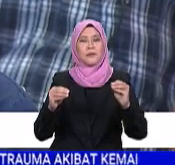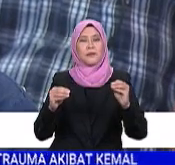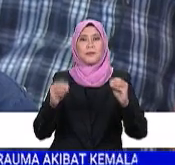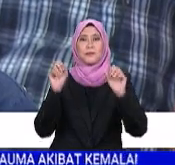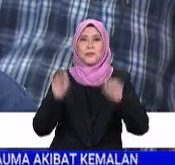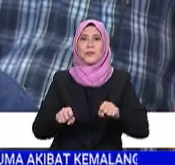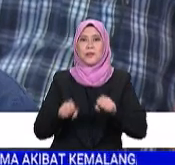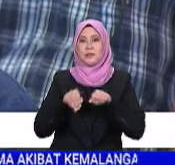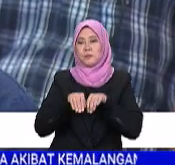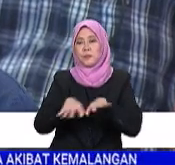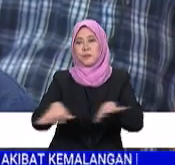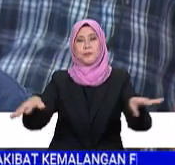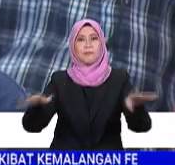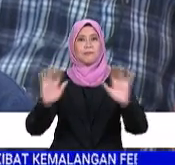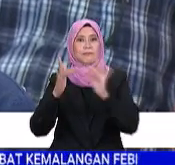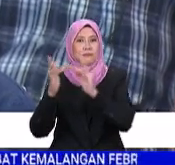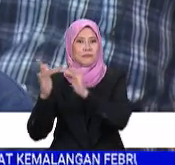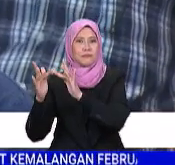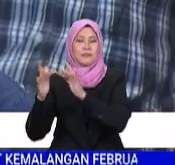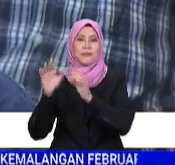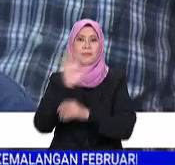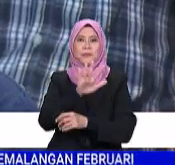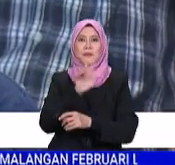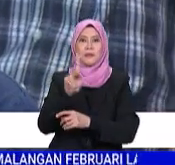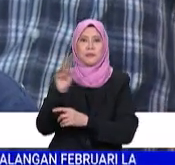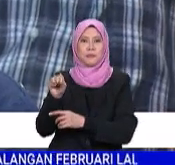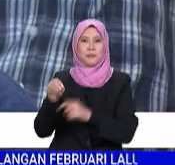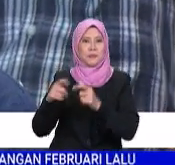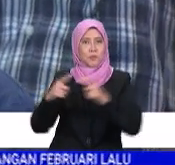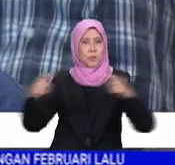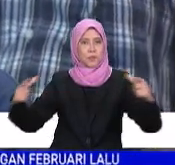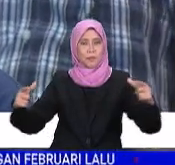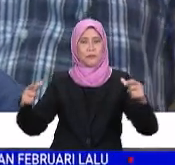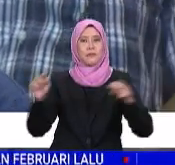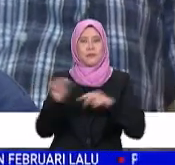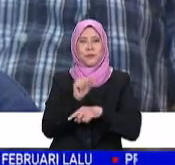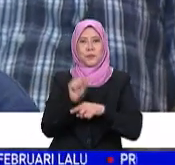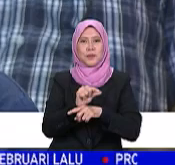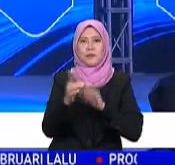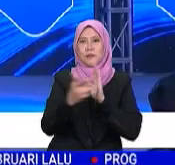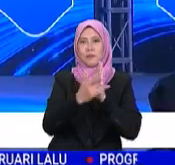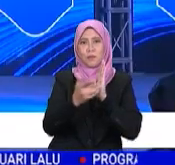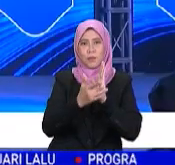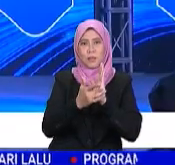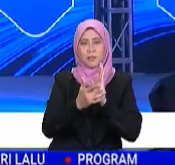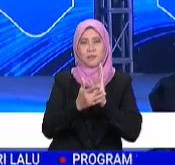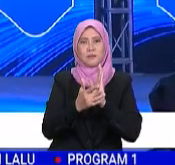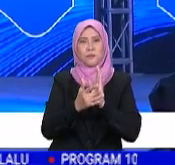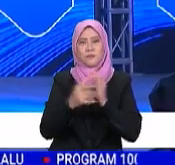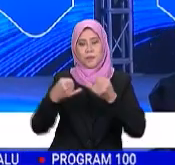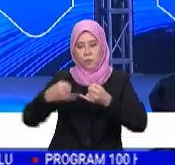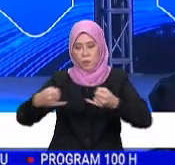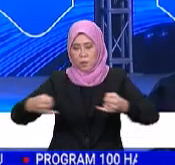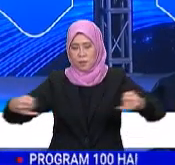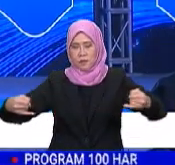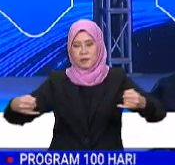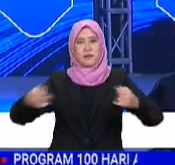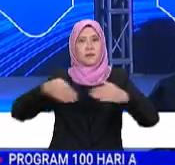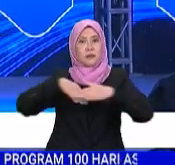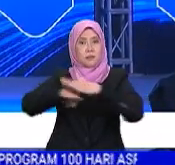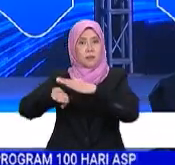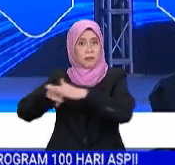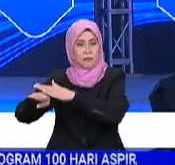untuk memperluas liputan jalur lebar sehingga 5 km keluasan dengan menggunakan teknologi fixed wireless access